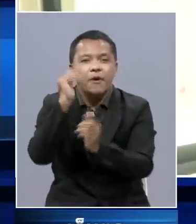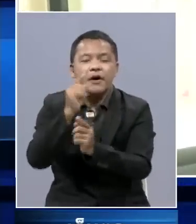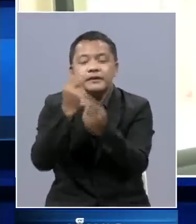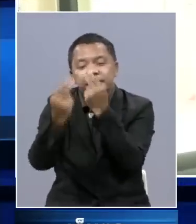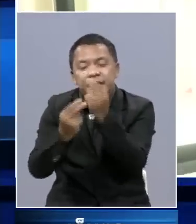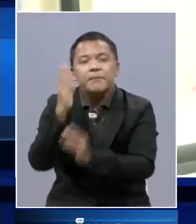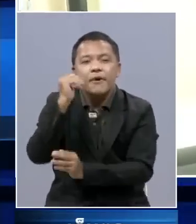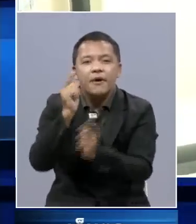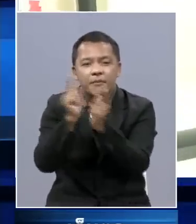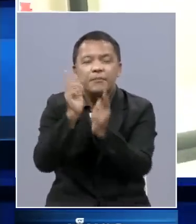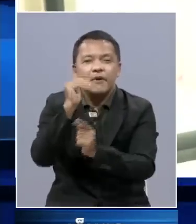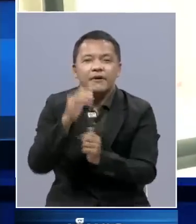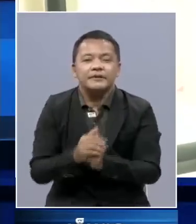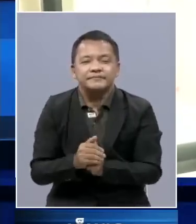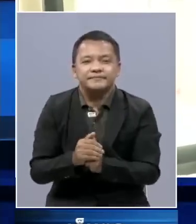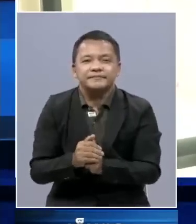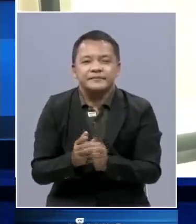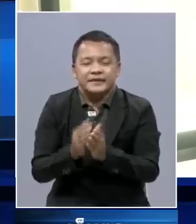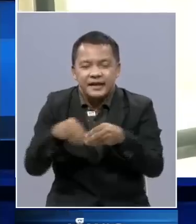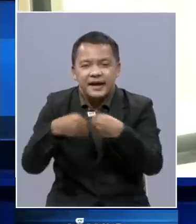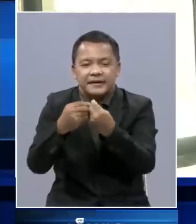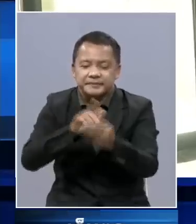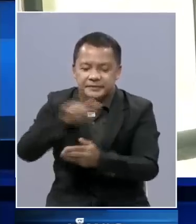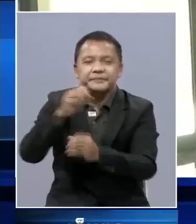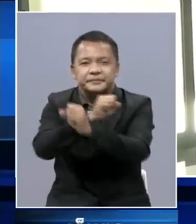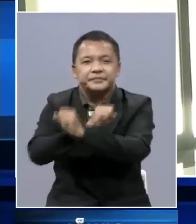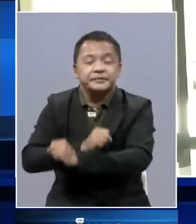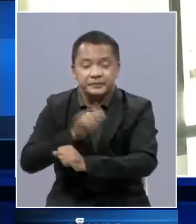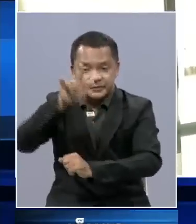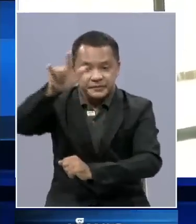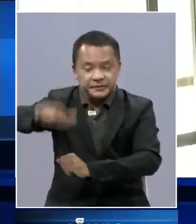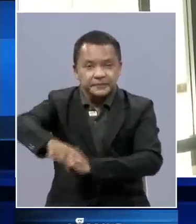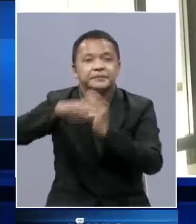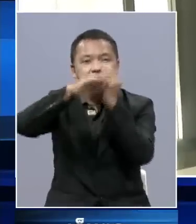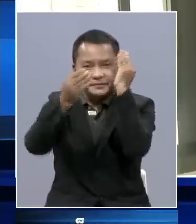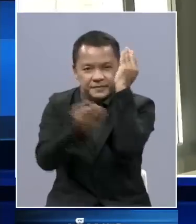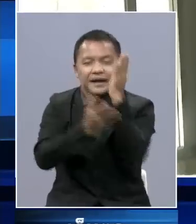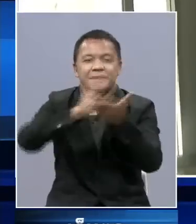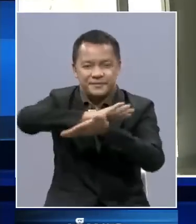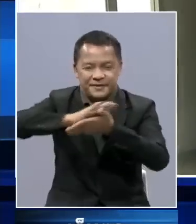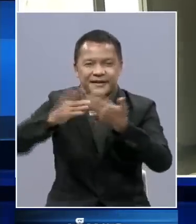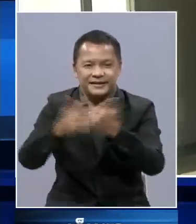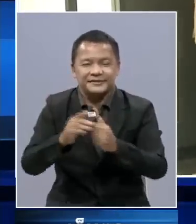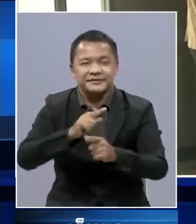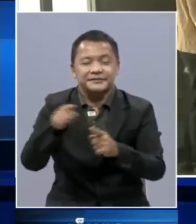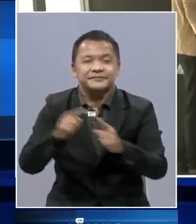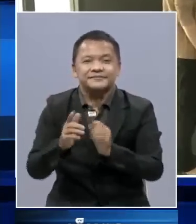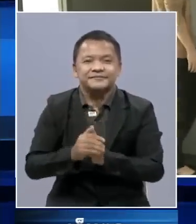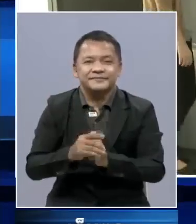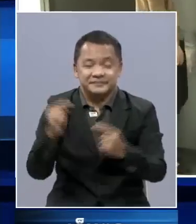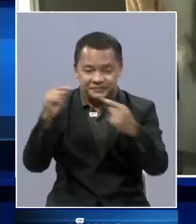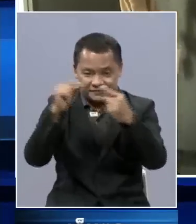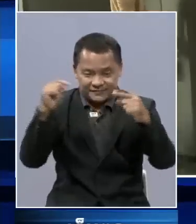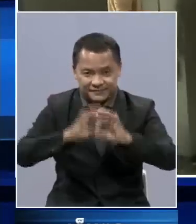ปเยี่ยมกันคุณผู้ชมมองในแง่ดีแล้วก็อวยพรให้เดินทางปลอดภัยเหตุว่าถึงแล้วด้วย ใช่ครับพูดถึงการเมืองยังมีอีกหลายประ